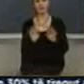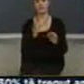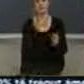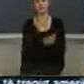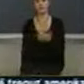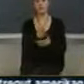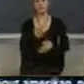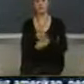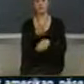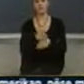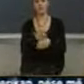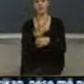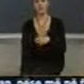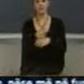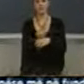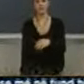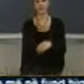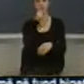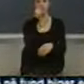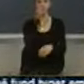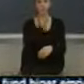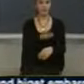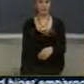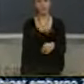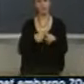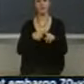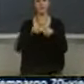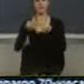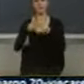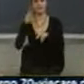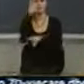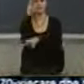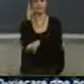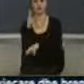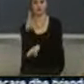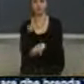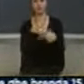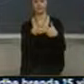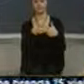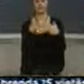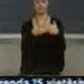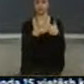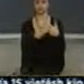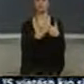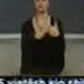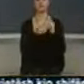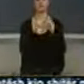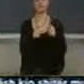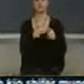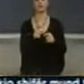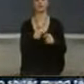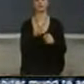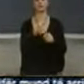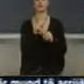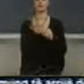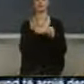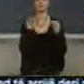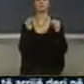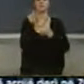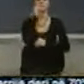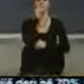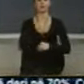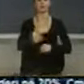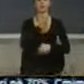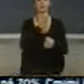përkrajn e autoritetetve civile dhe pjesë marja në misionën dërkomtare, dhe nëntre, krijimi i kapacitetetve për mbrojtjen e